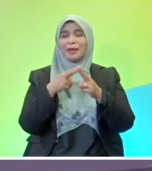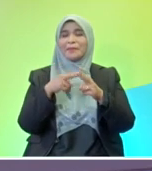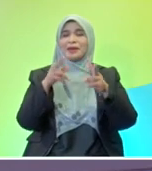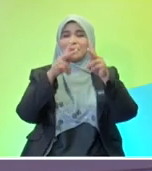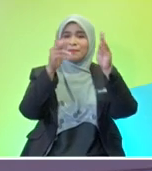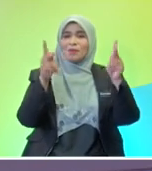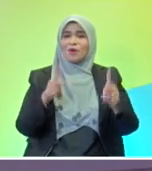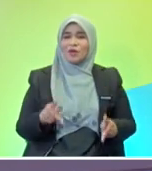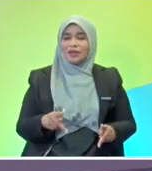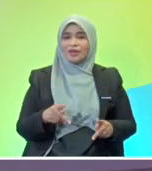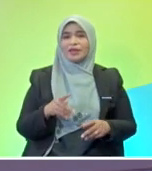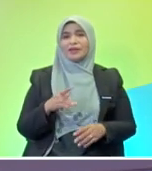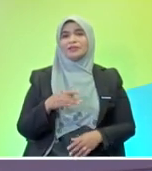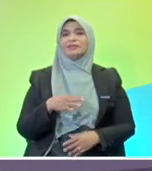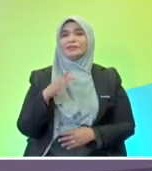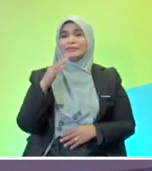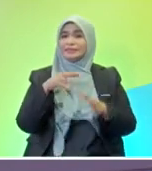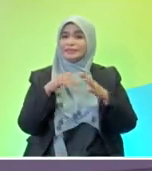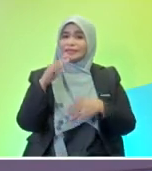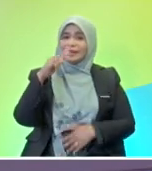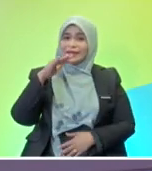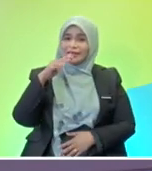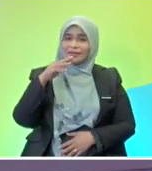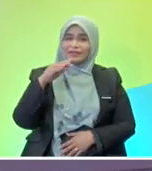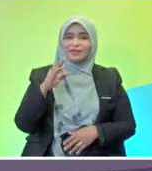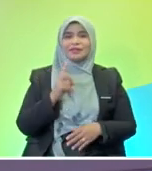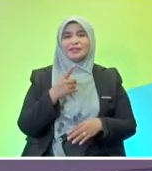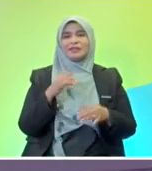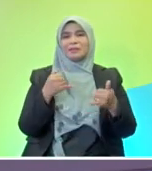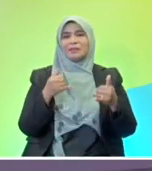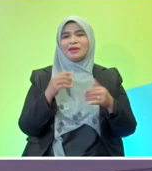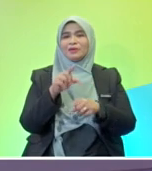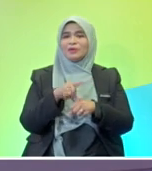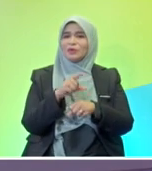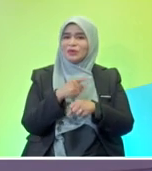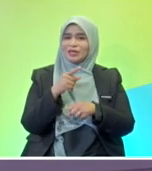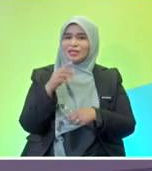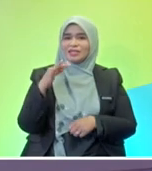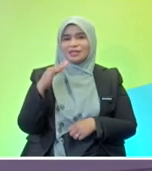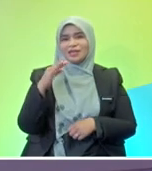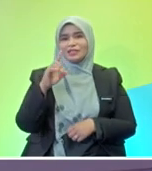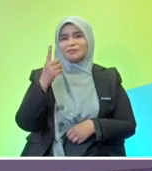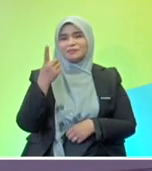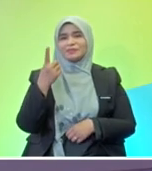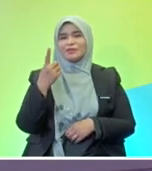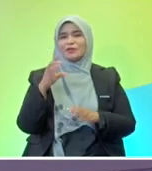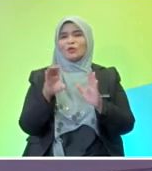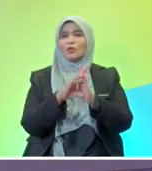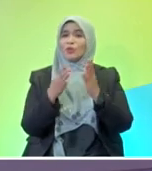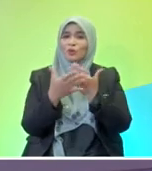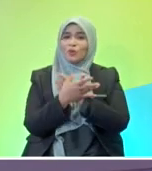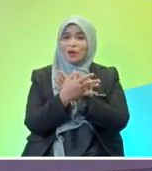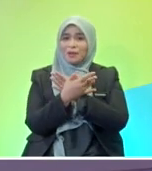boneka jari. Sebab kita main dia menggunakan jari. Nampak tak? Nampak. Ini rama-rama kan?